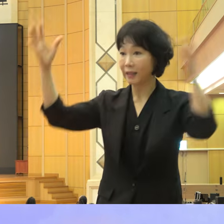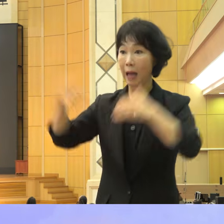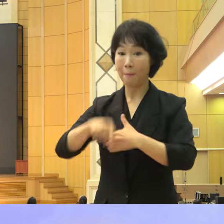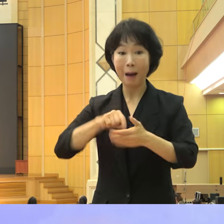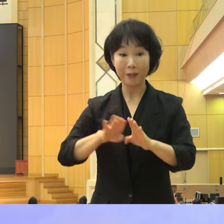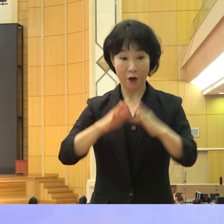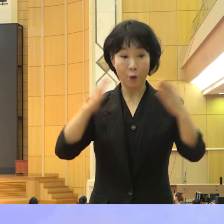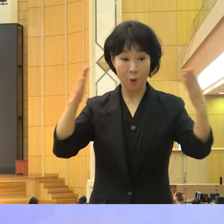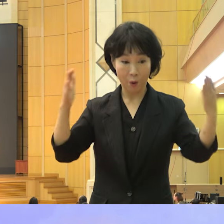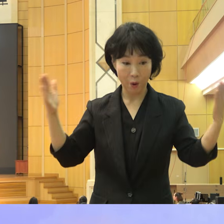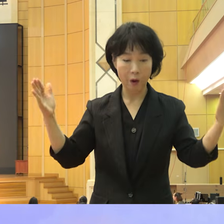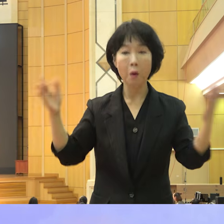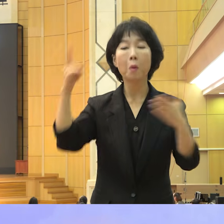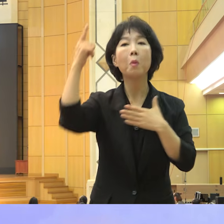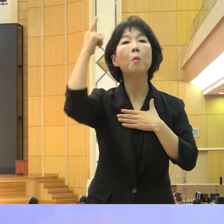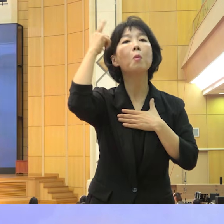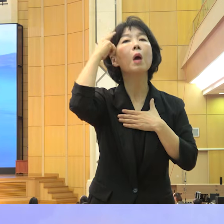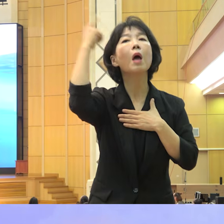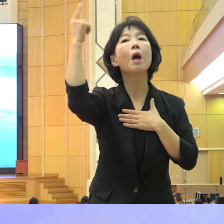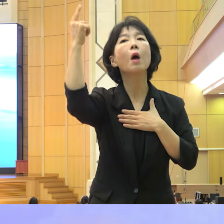왜